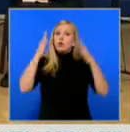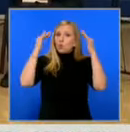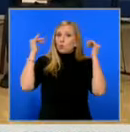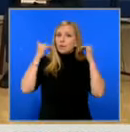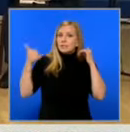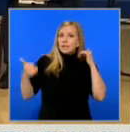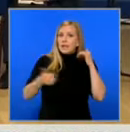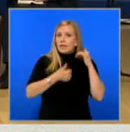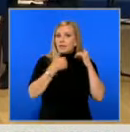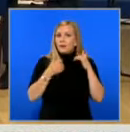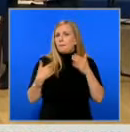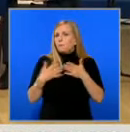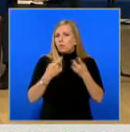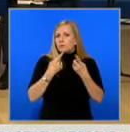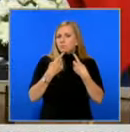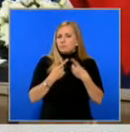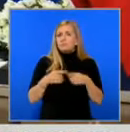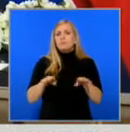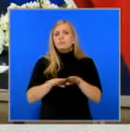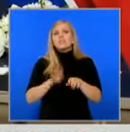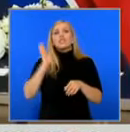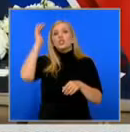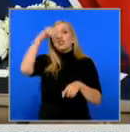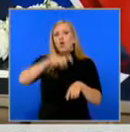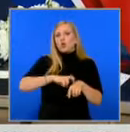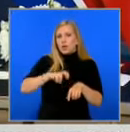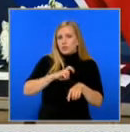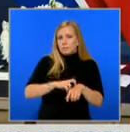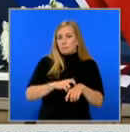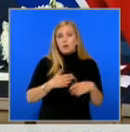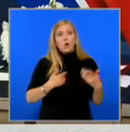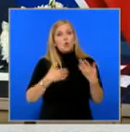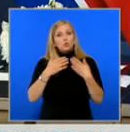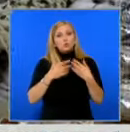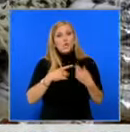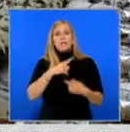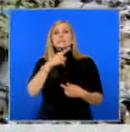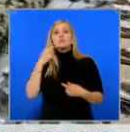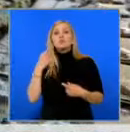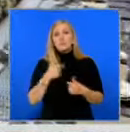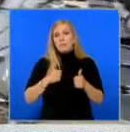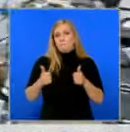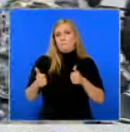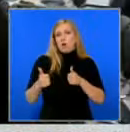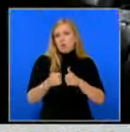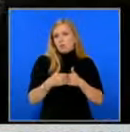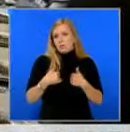случи с бившия американски президент доналд тръмп отношенията с русия са приоритет във външната ни политика заяви ким чен